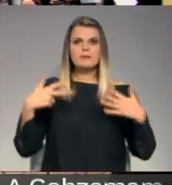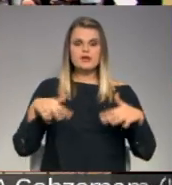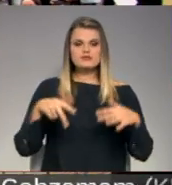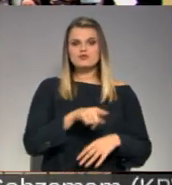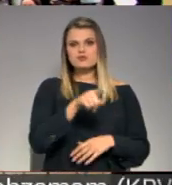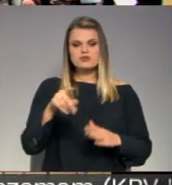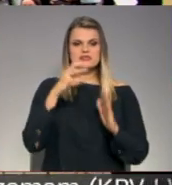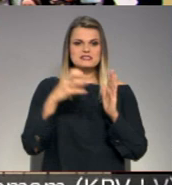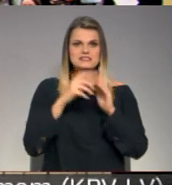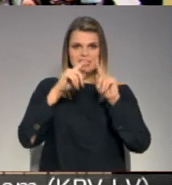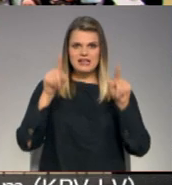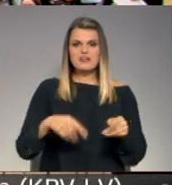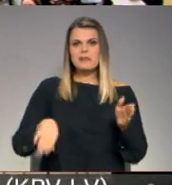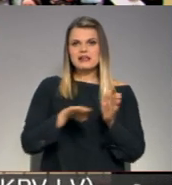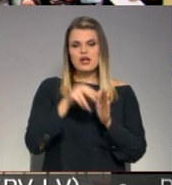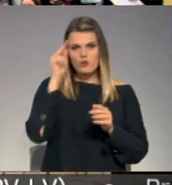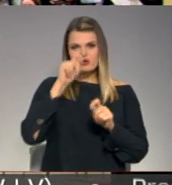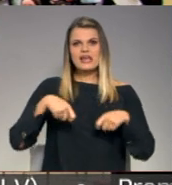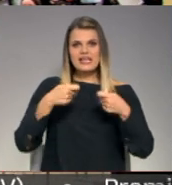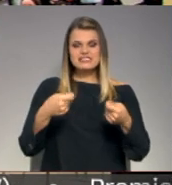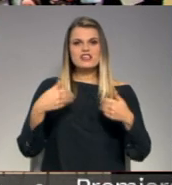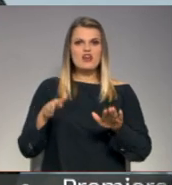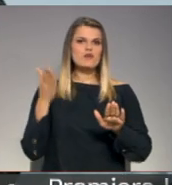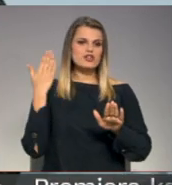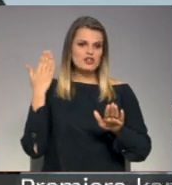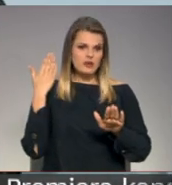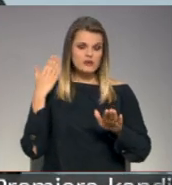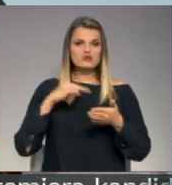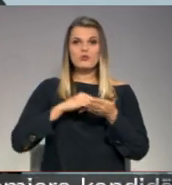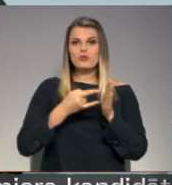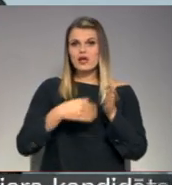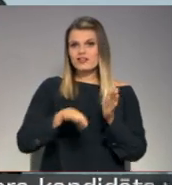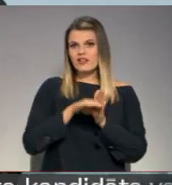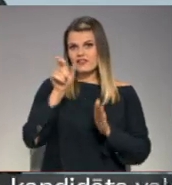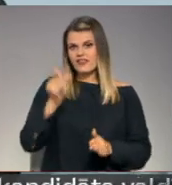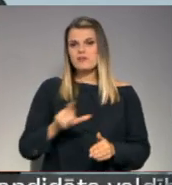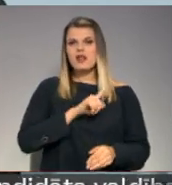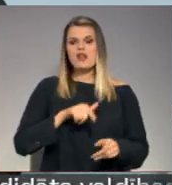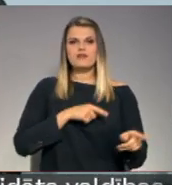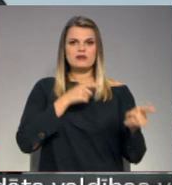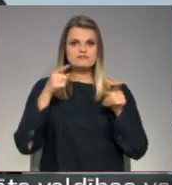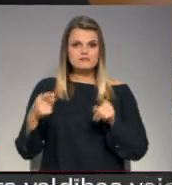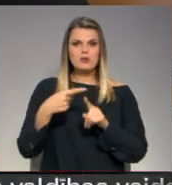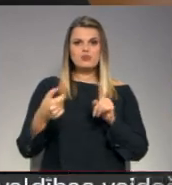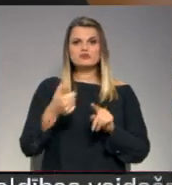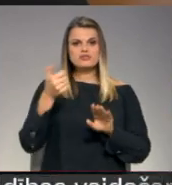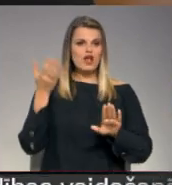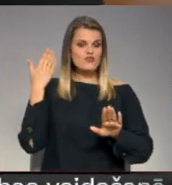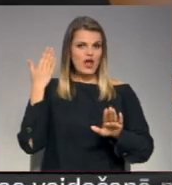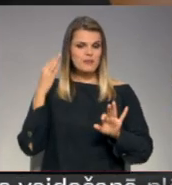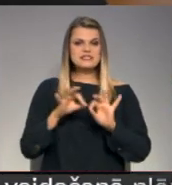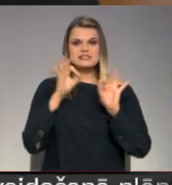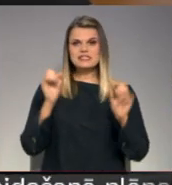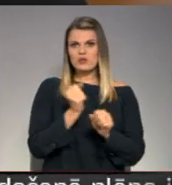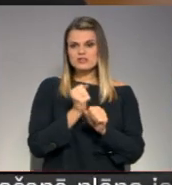no kuriem certifikāti par dalību kursos izsniegti jau iepriekš. Projekta dalībnieks Vitālijs uz Latviju pārvācies vien pusgadu atpakaļ,